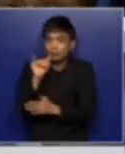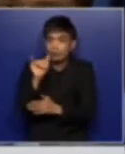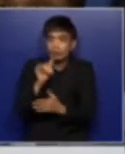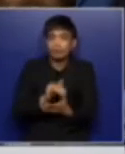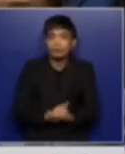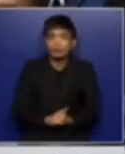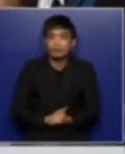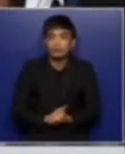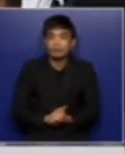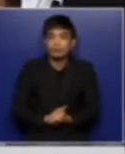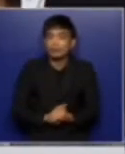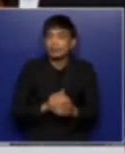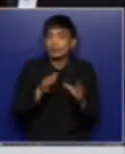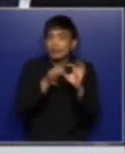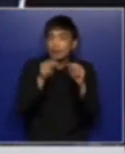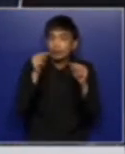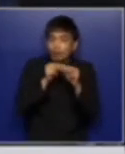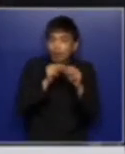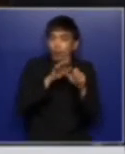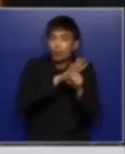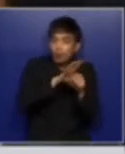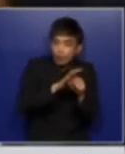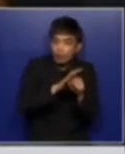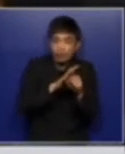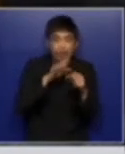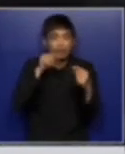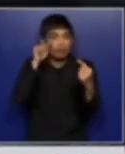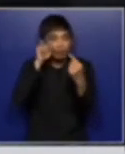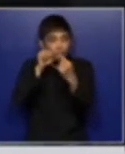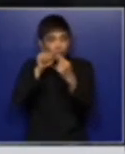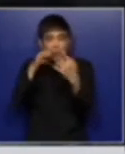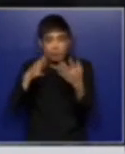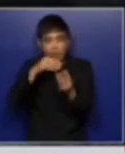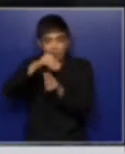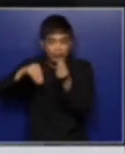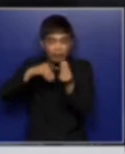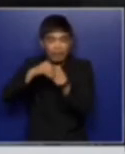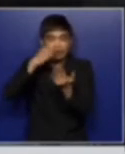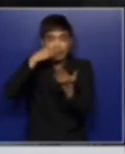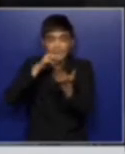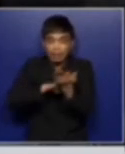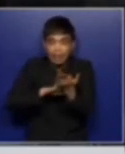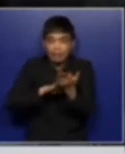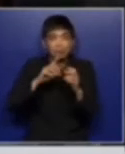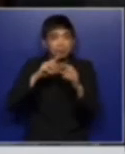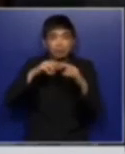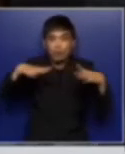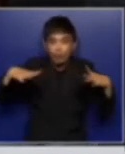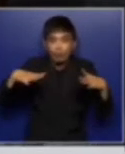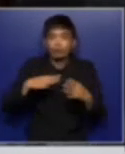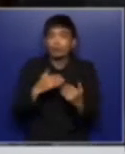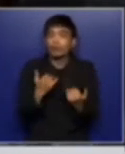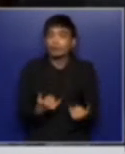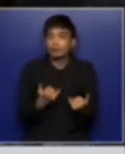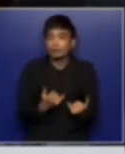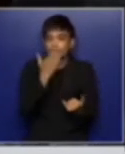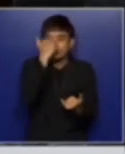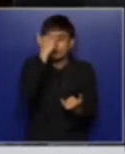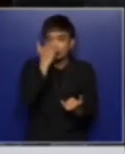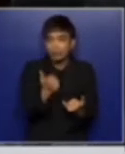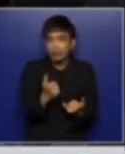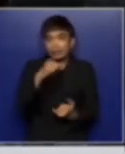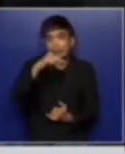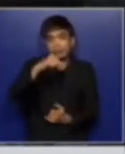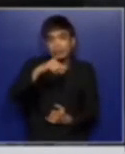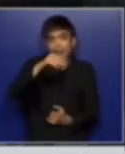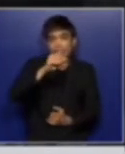เรื่องโควิดไม่ได้ตอบสนองในเรื่องปัญหาเศรษฐกิจของประเทศเพราะอะไรครับเพราะว่าวันนี้เนี่ย GDP เนี่ย